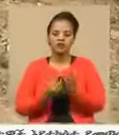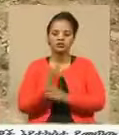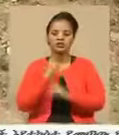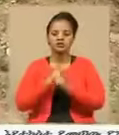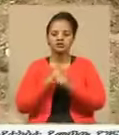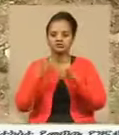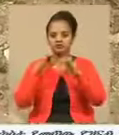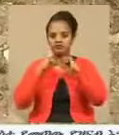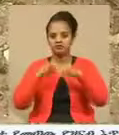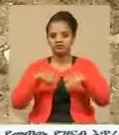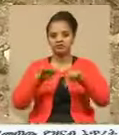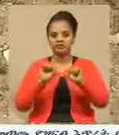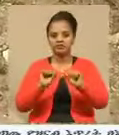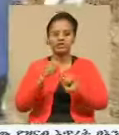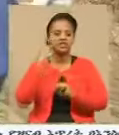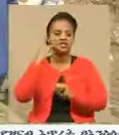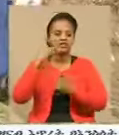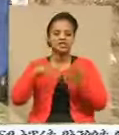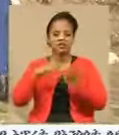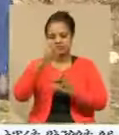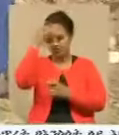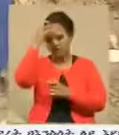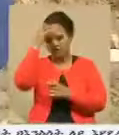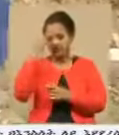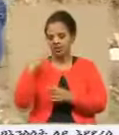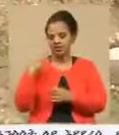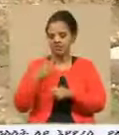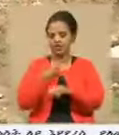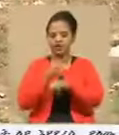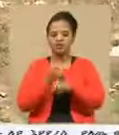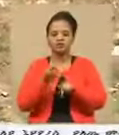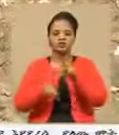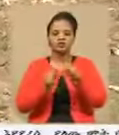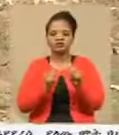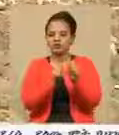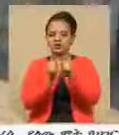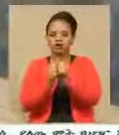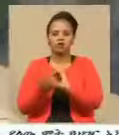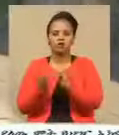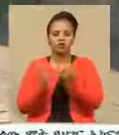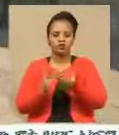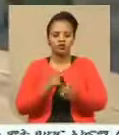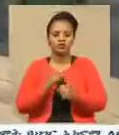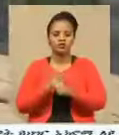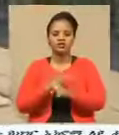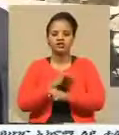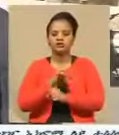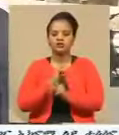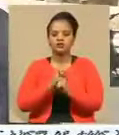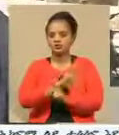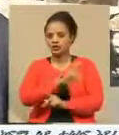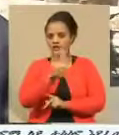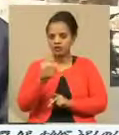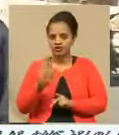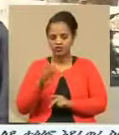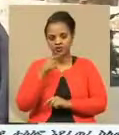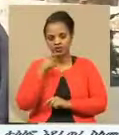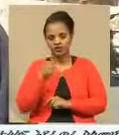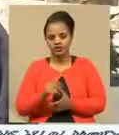ስራው ተጠናክሮ እንዲቀጥል የሲዳማ ክልል መንግስት ከግል ተቋማት ከህብረተሰቡ ጋር በጋራ በመሆን መስራት እንደሚጠበቅባቸውም ተናግረዋል።